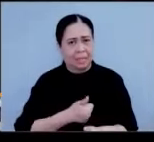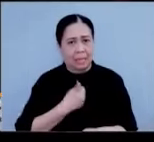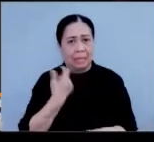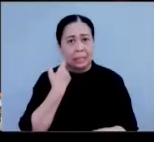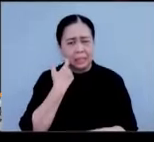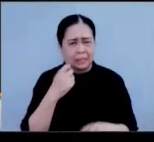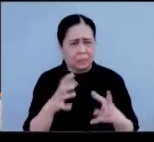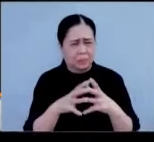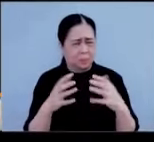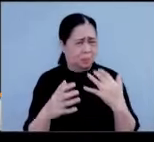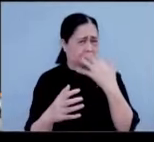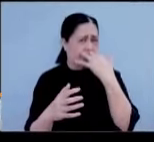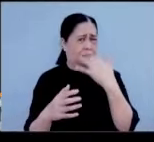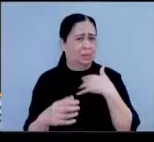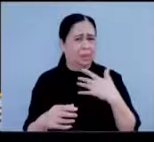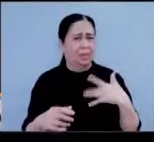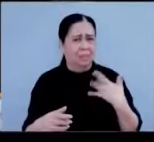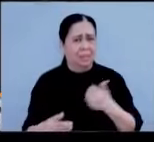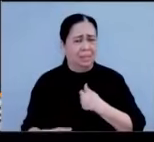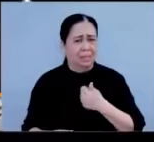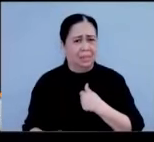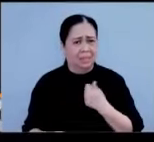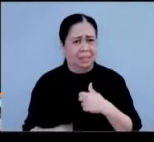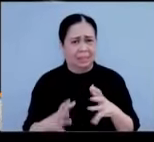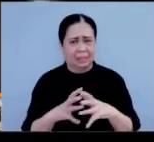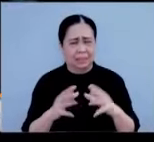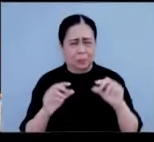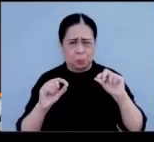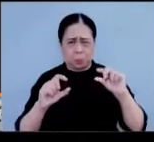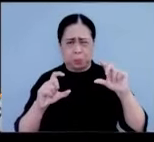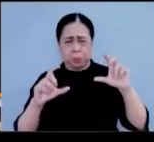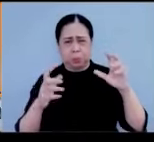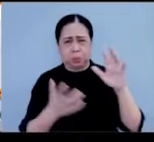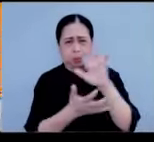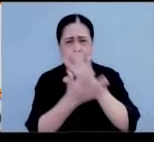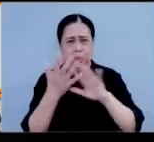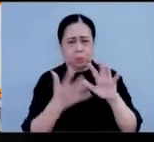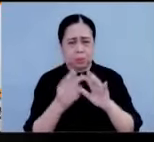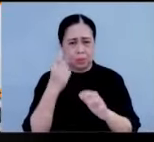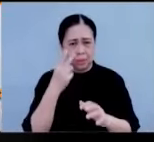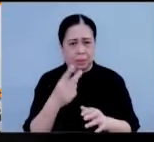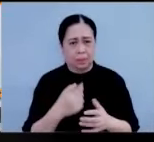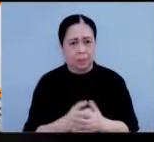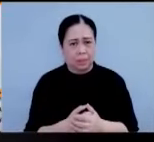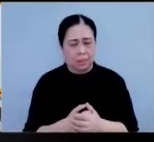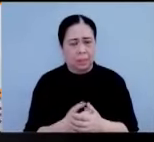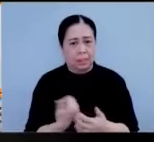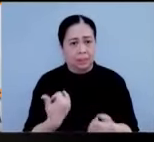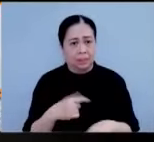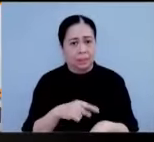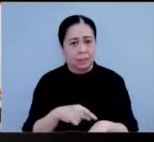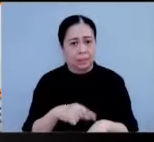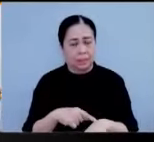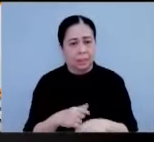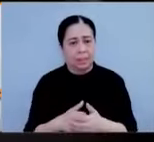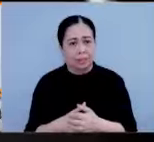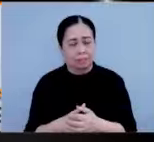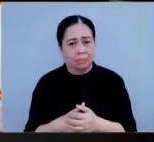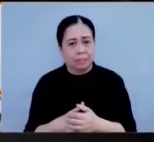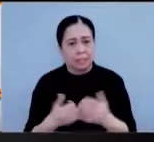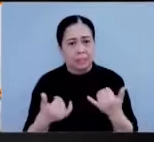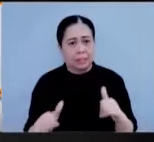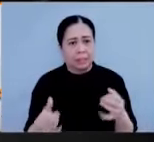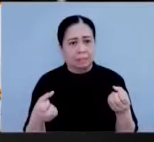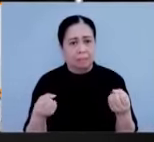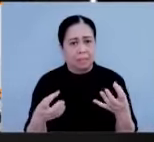sobrang kapal ng usok, abay mukhang atakihin ako. Sa sobrang kapal ng usok, kita nyo naman ngayon sa mga oras na ito, marami pa rin ang mga